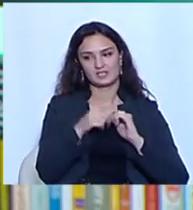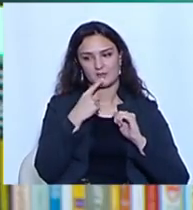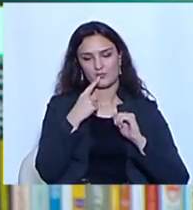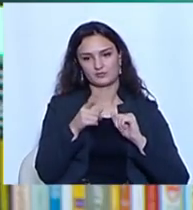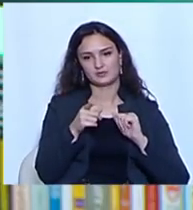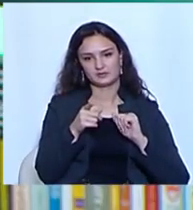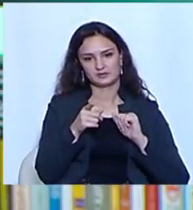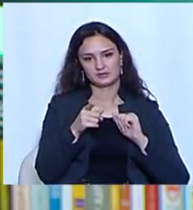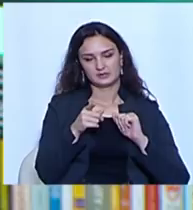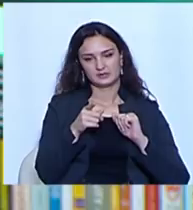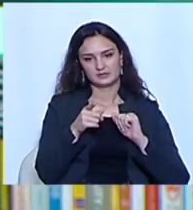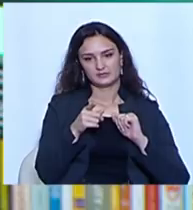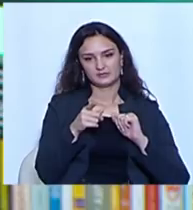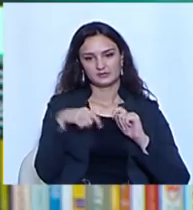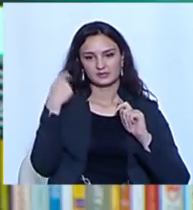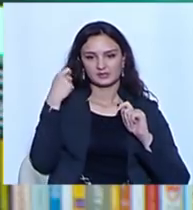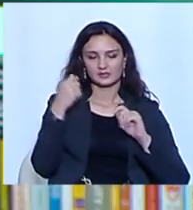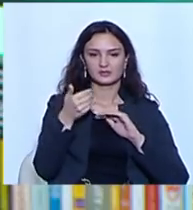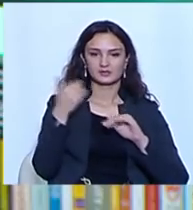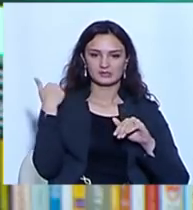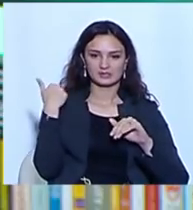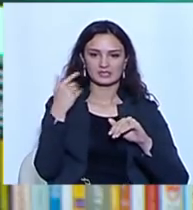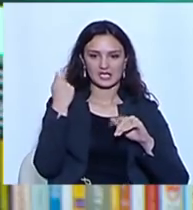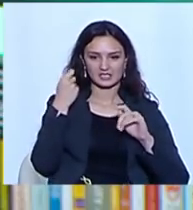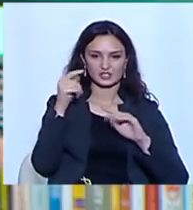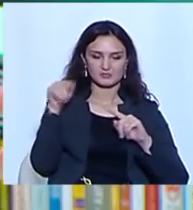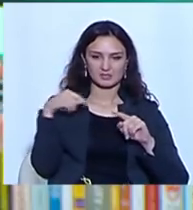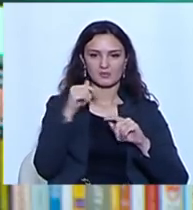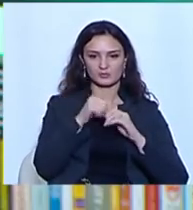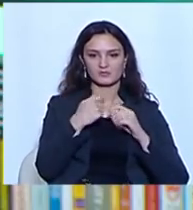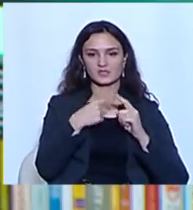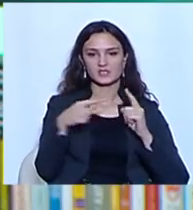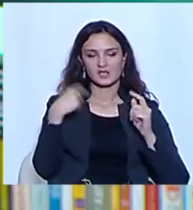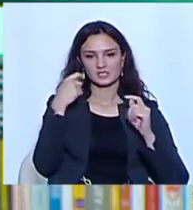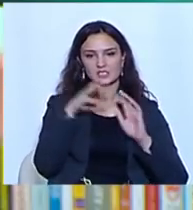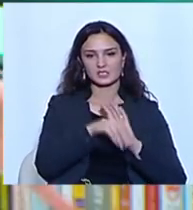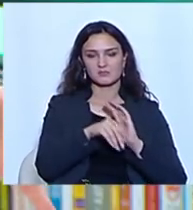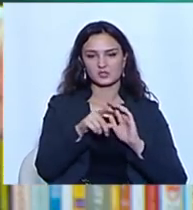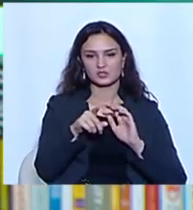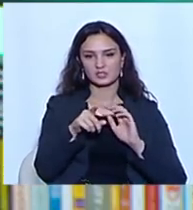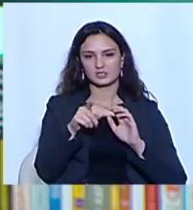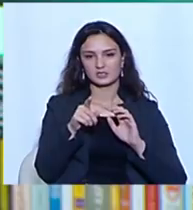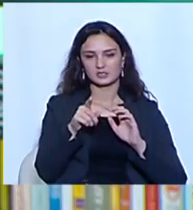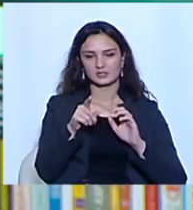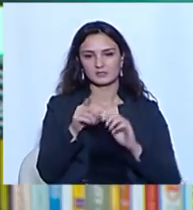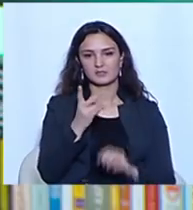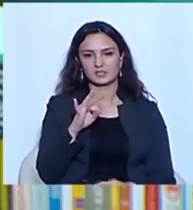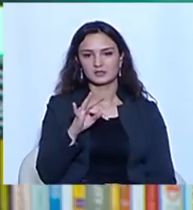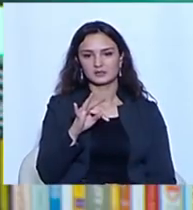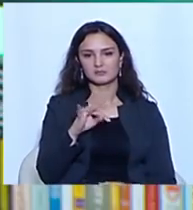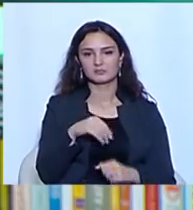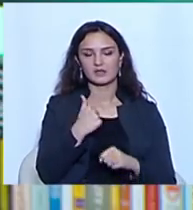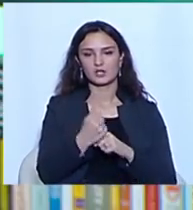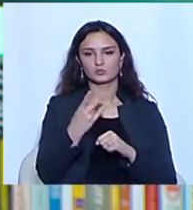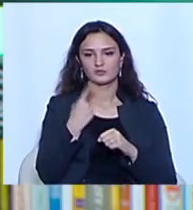ამბობთ, კადრს მიღმა, კადრში, ჩვენ სხვადასხვა გადაცემაში, გაბნეულად, კრებითად, მაგრამ